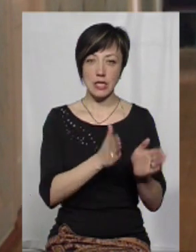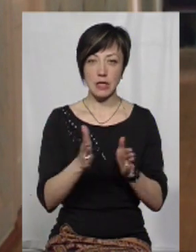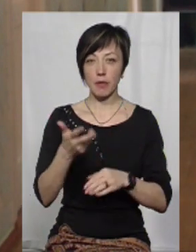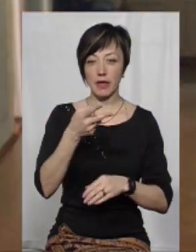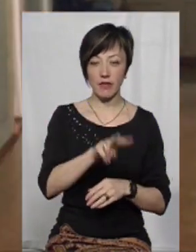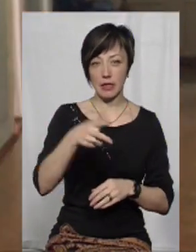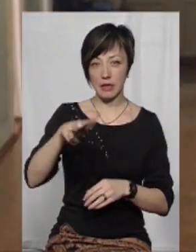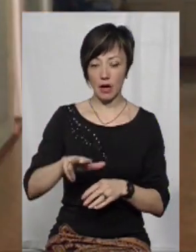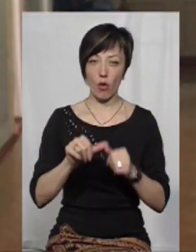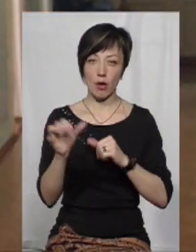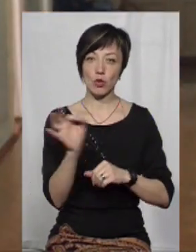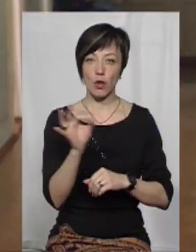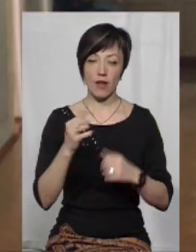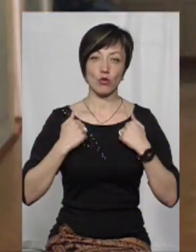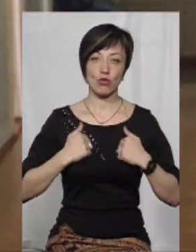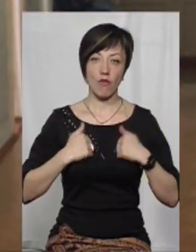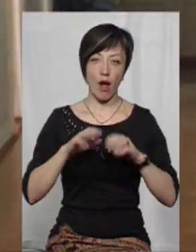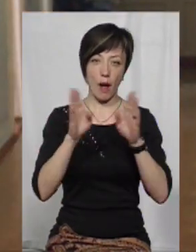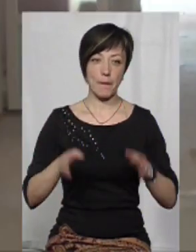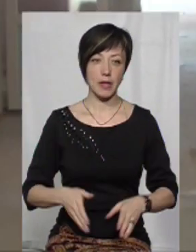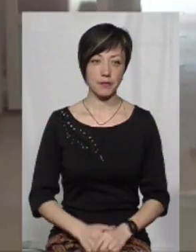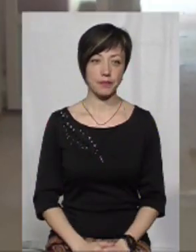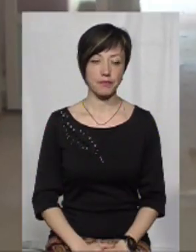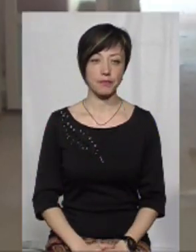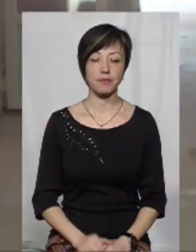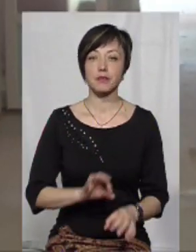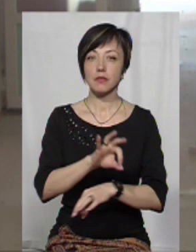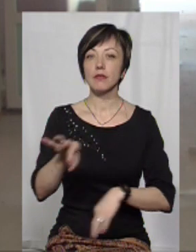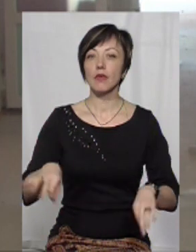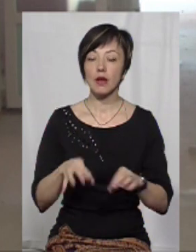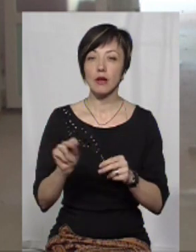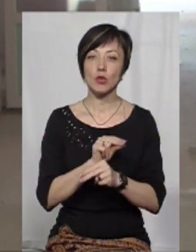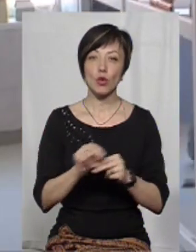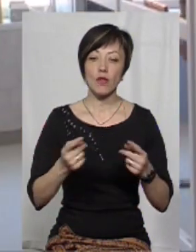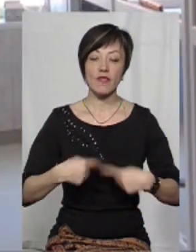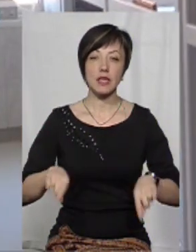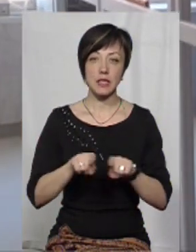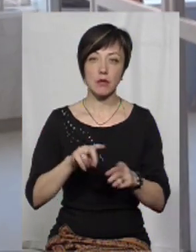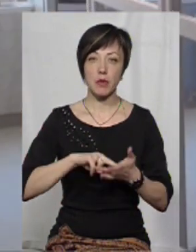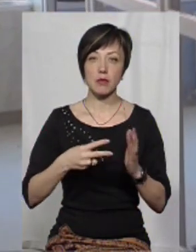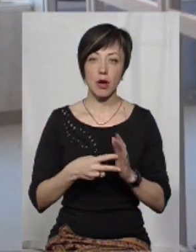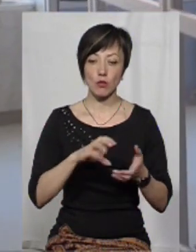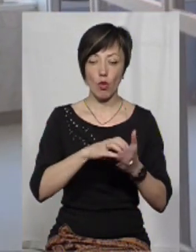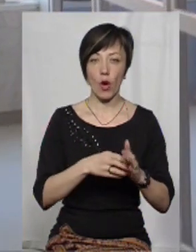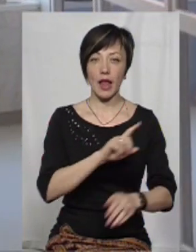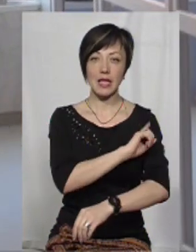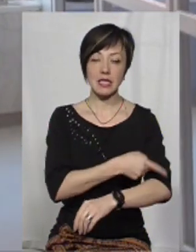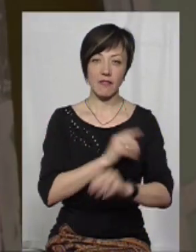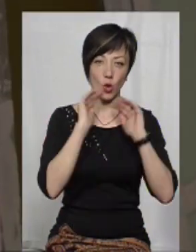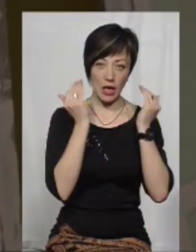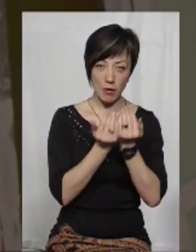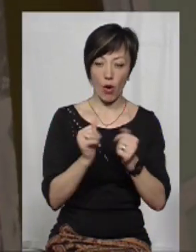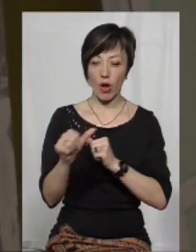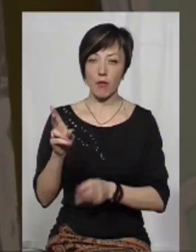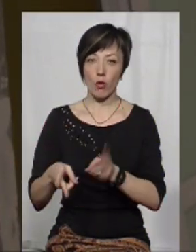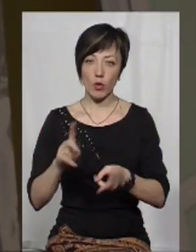2-3 палати, окремий туалет і душова кабіна. Душова. За проєктом у відремонтованому відділенні передбачено блок інтенсивної терапії, окрема